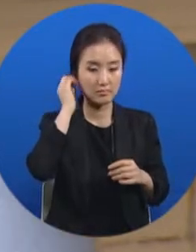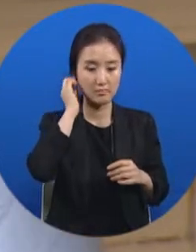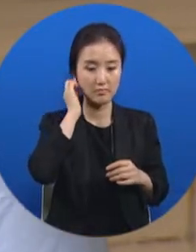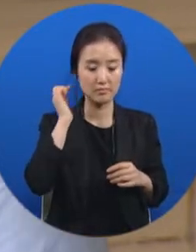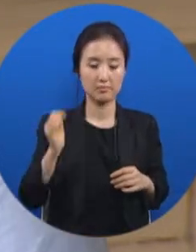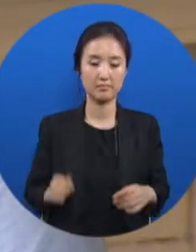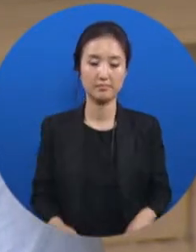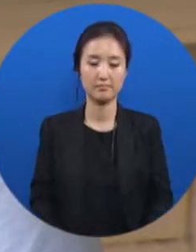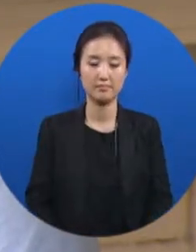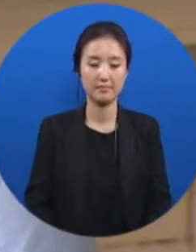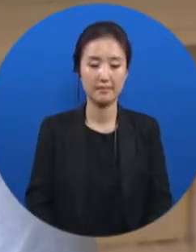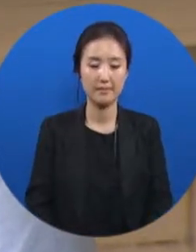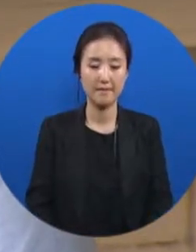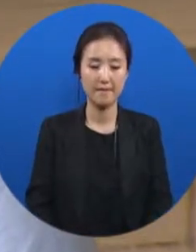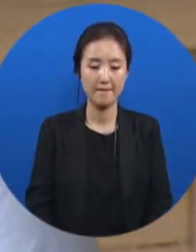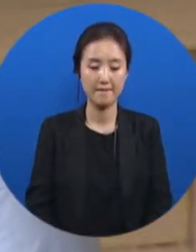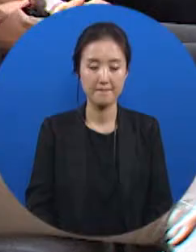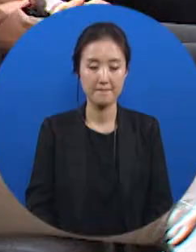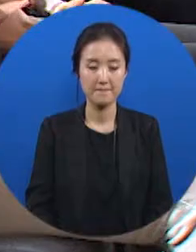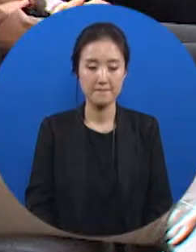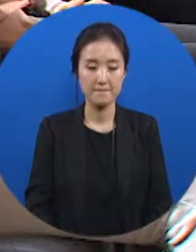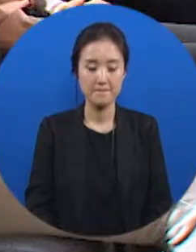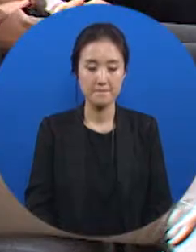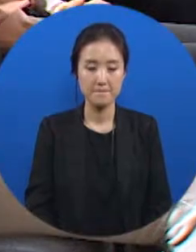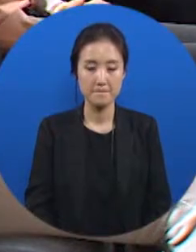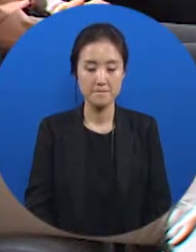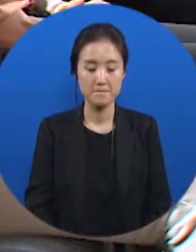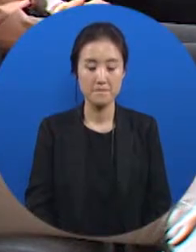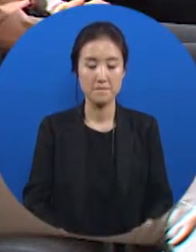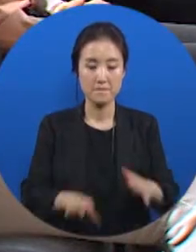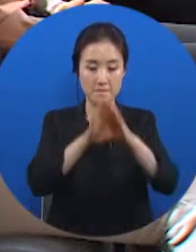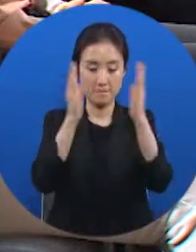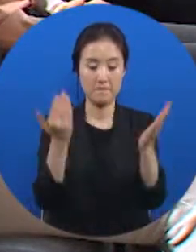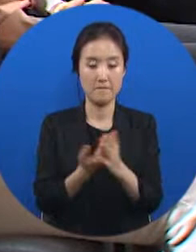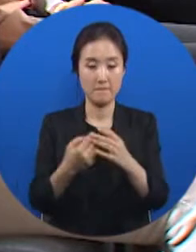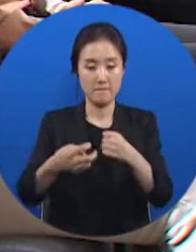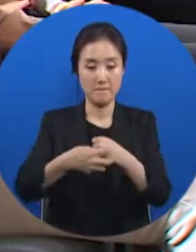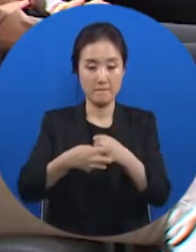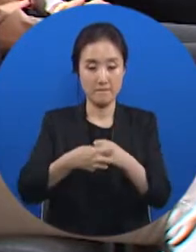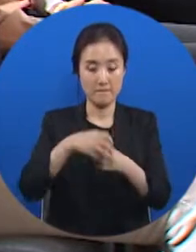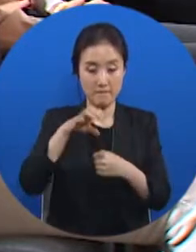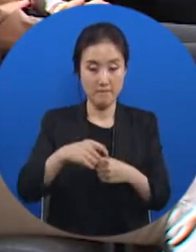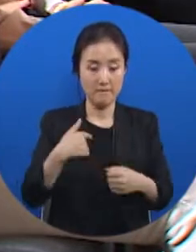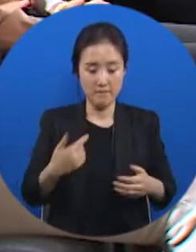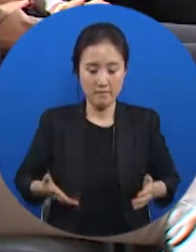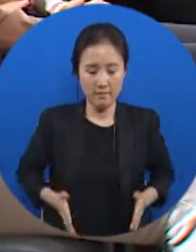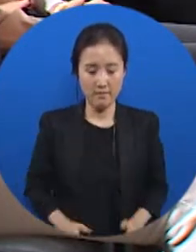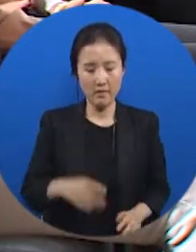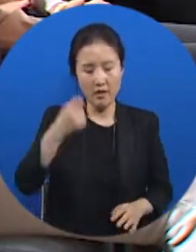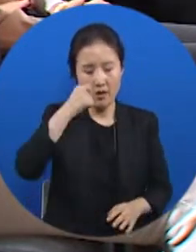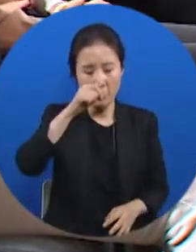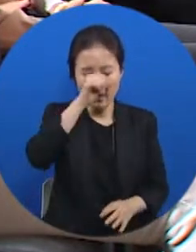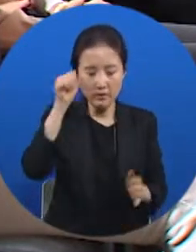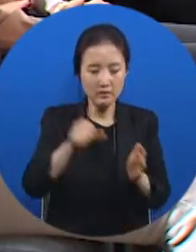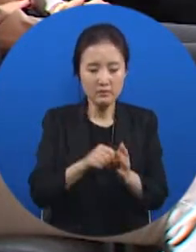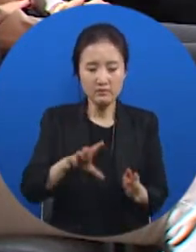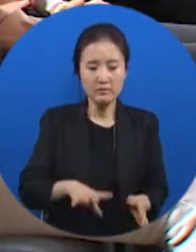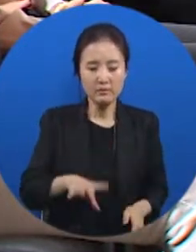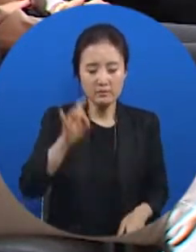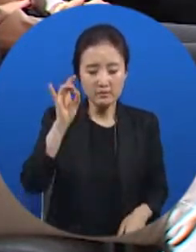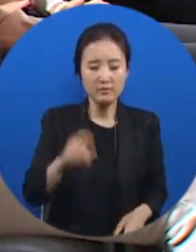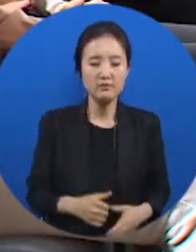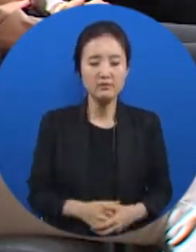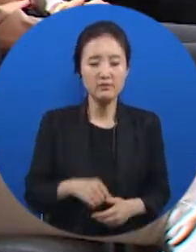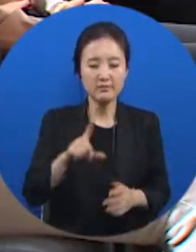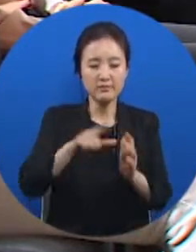사람. 그 종합병원에서 진짜 제가 태어나서 그렇게 울어본 적 처음이에요. 너무 많이 울었어요.